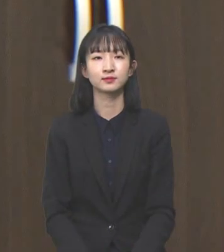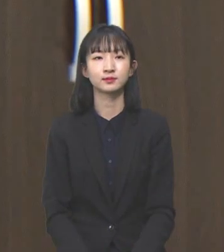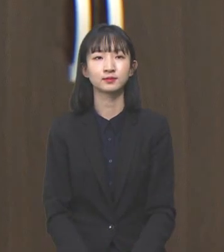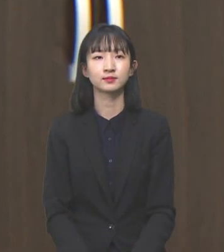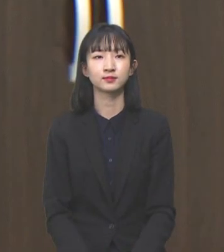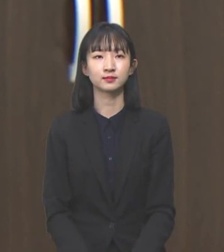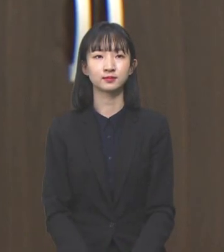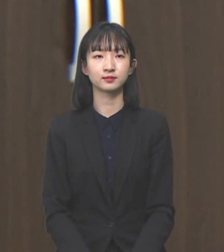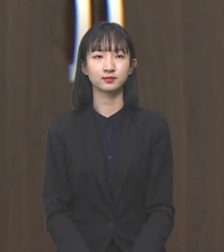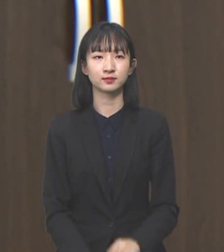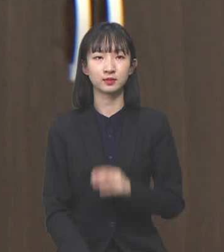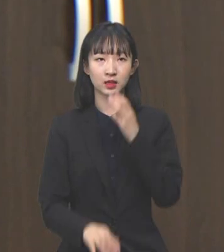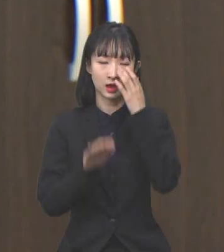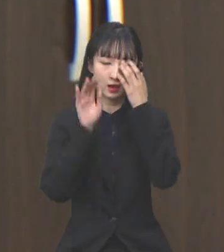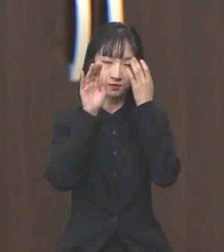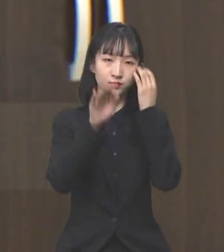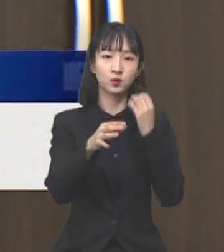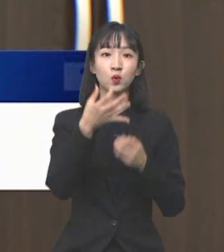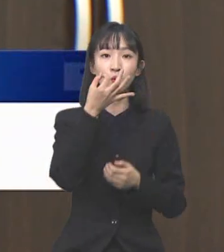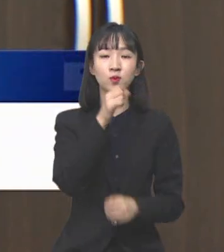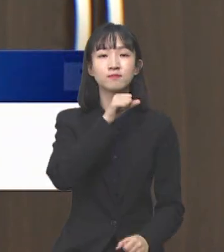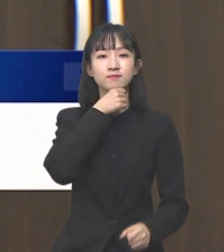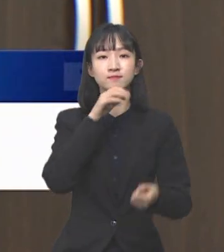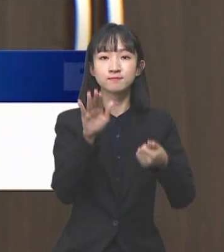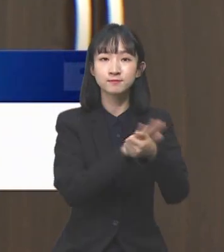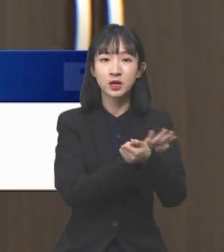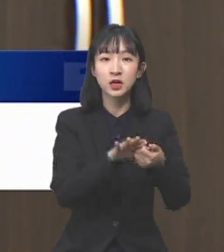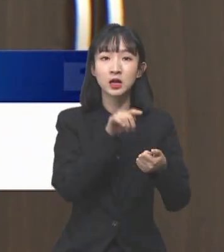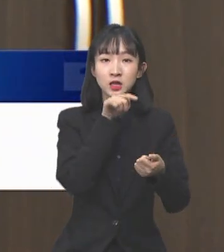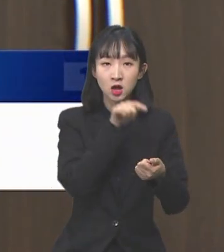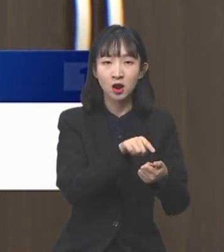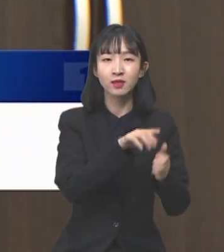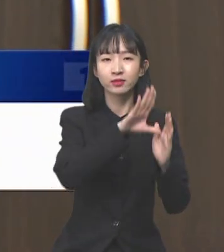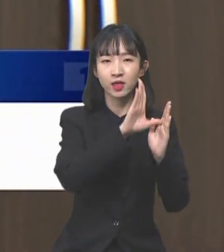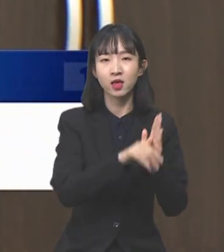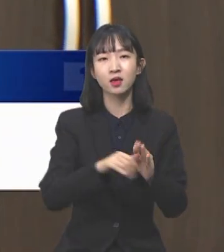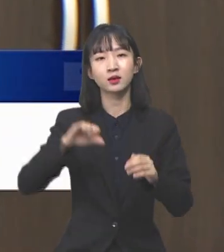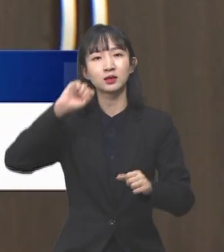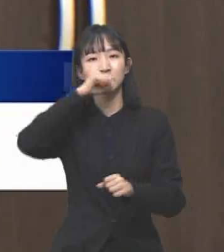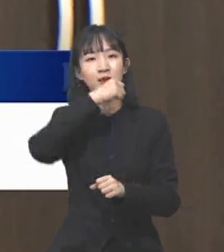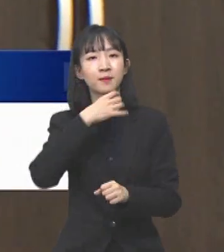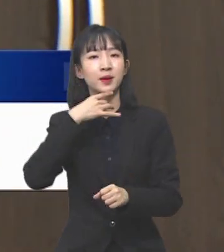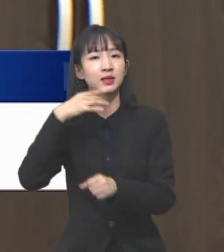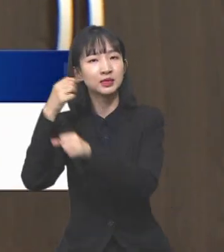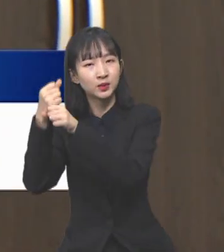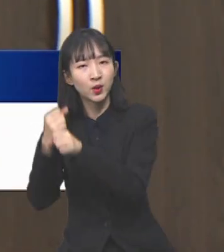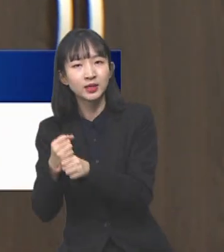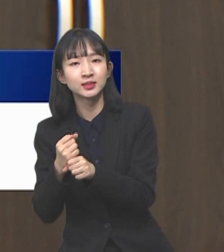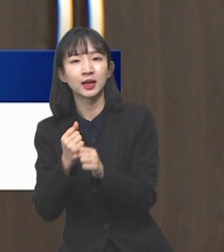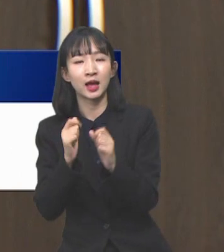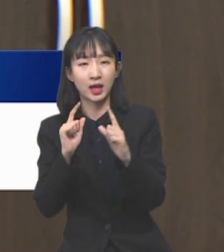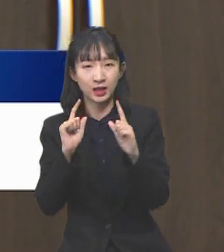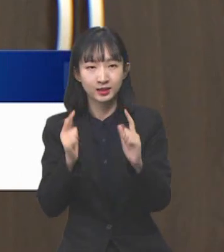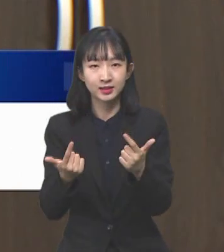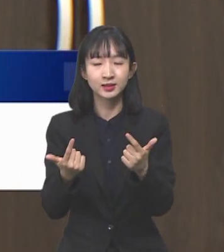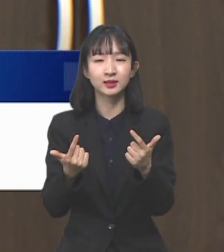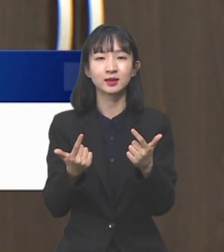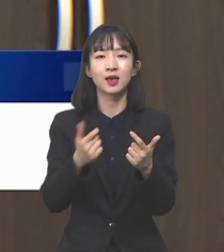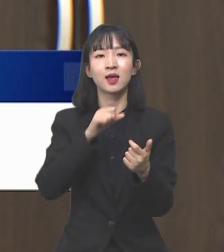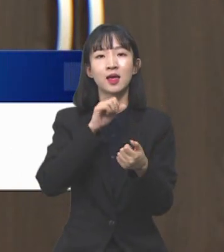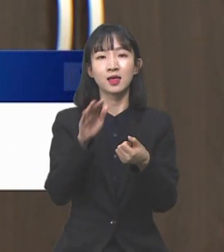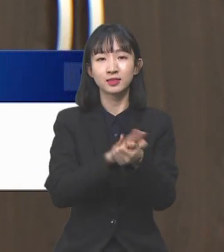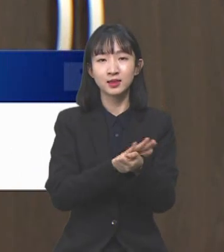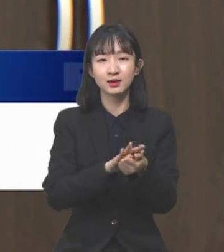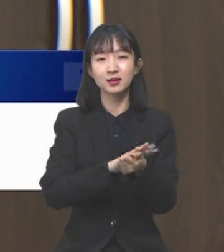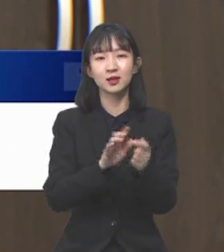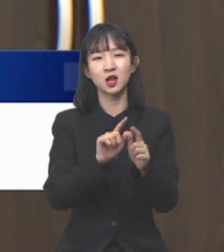앞으로 이러한 캐시 베 저 1 사례 마누 존 하지 않는 여러가지 해택들도 각양각색으로